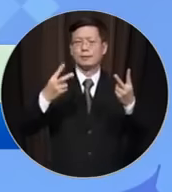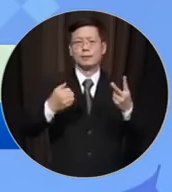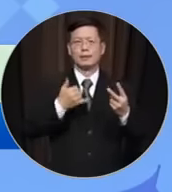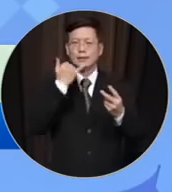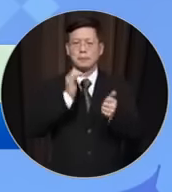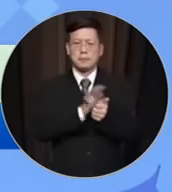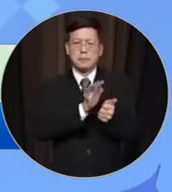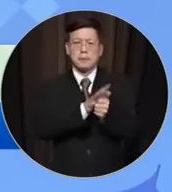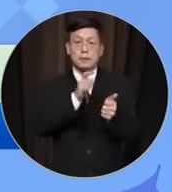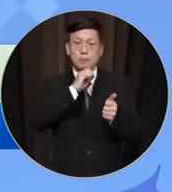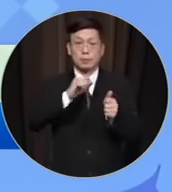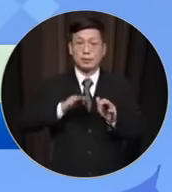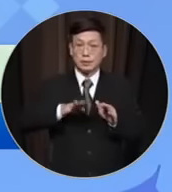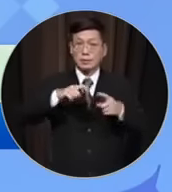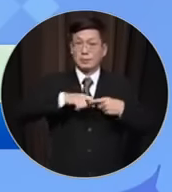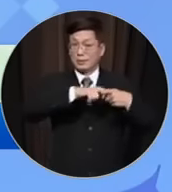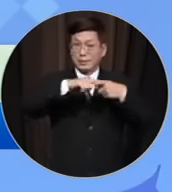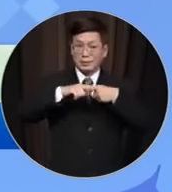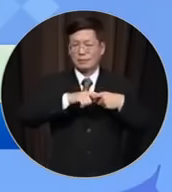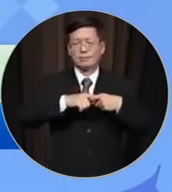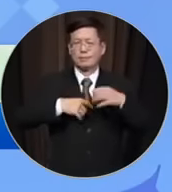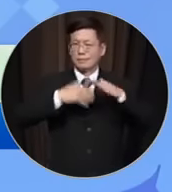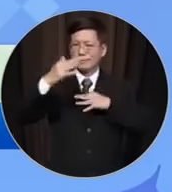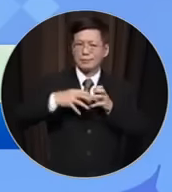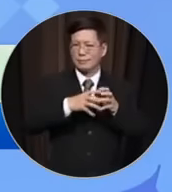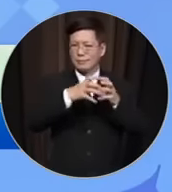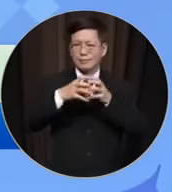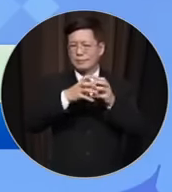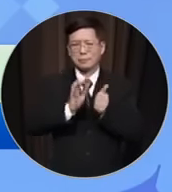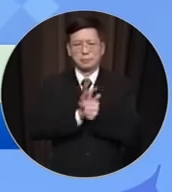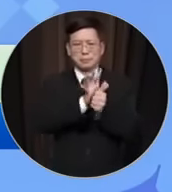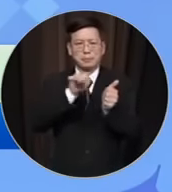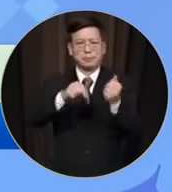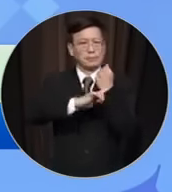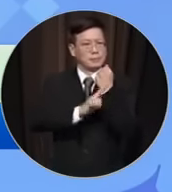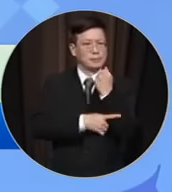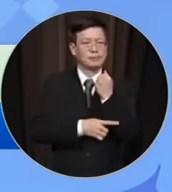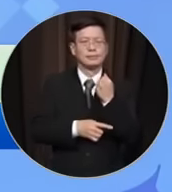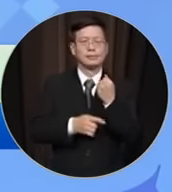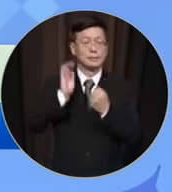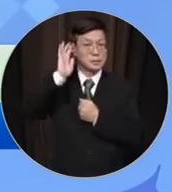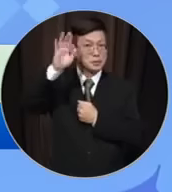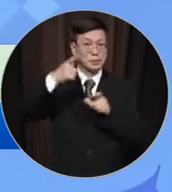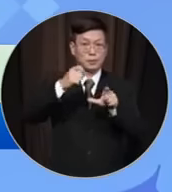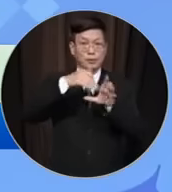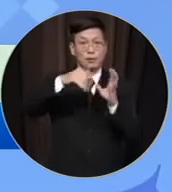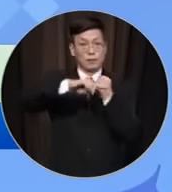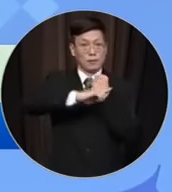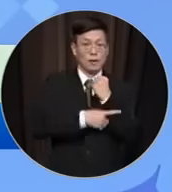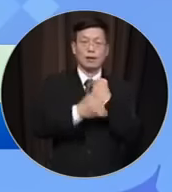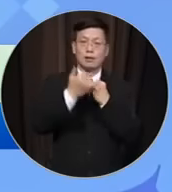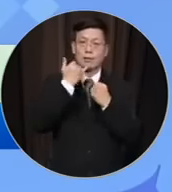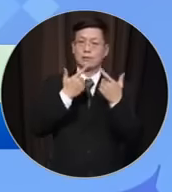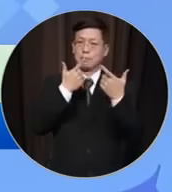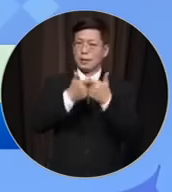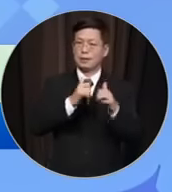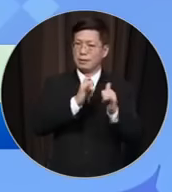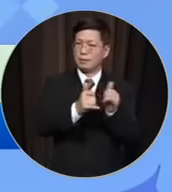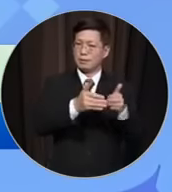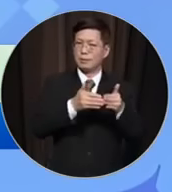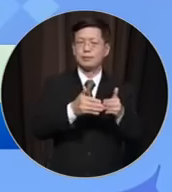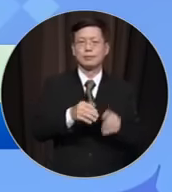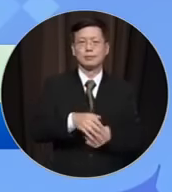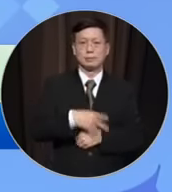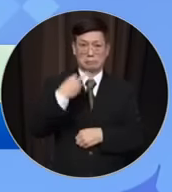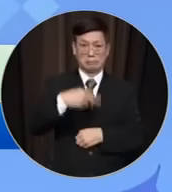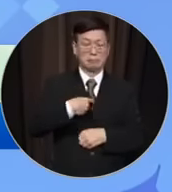们进步大联盟大家一起来努力，来推动这个法案，让我们未来的公投法能够更符合人民的需